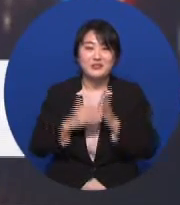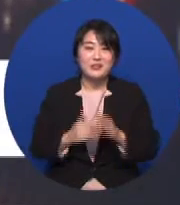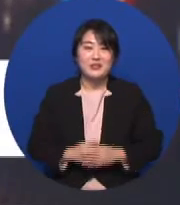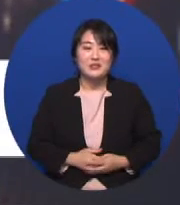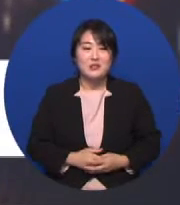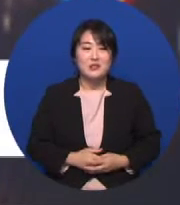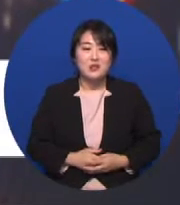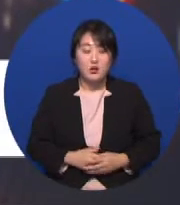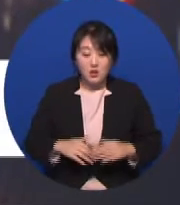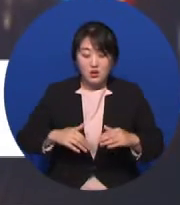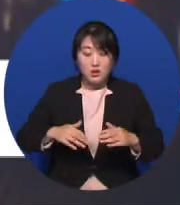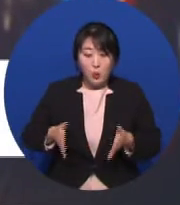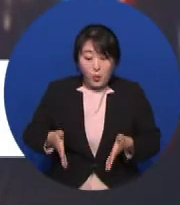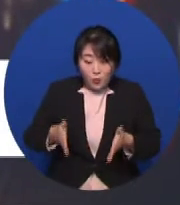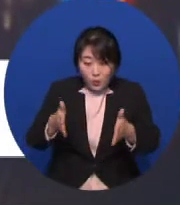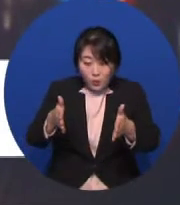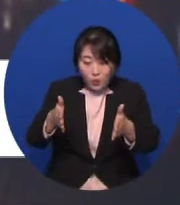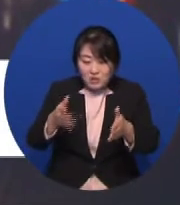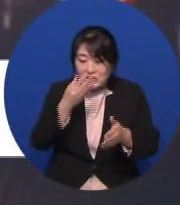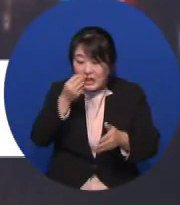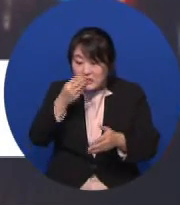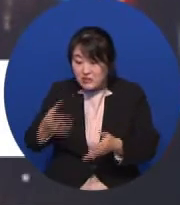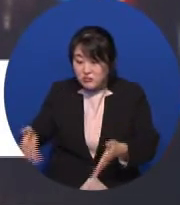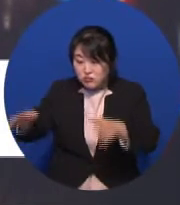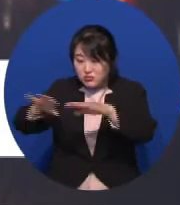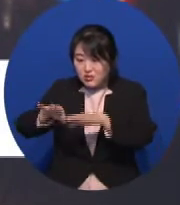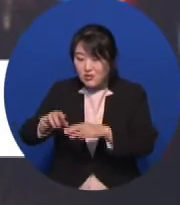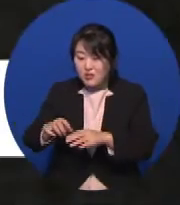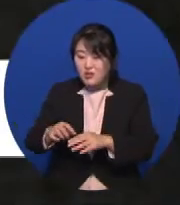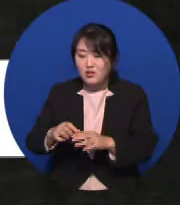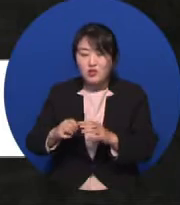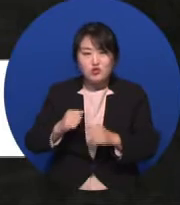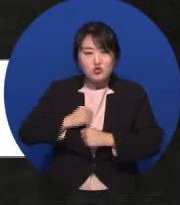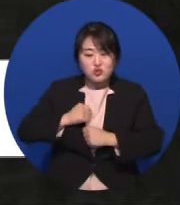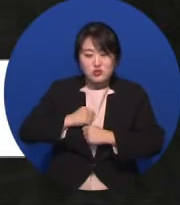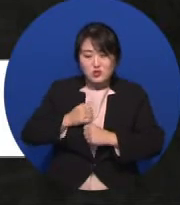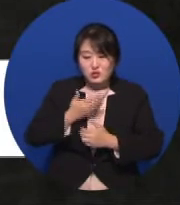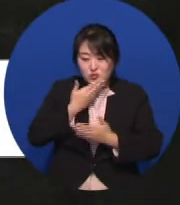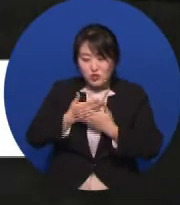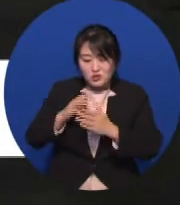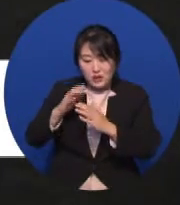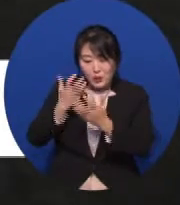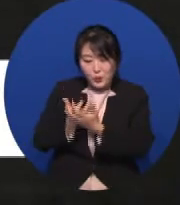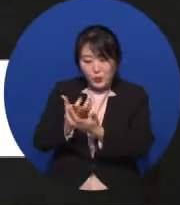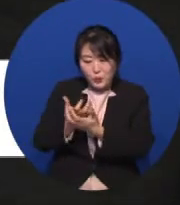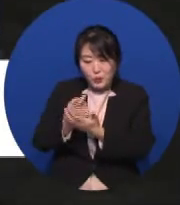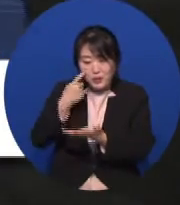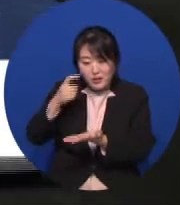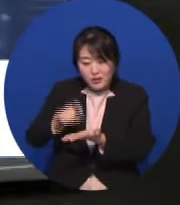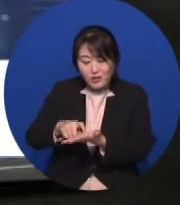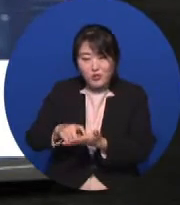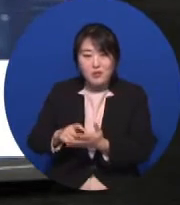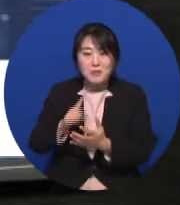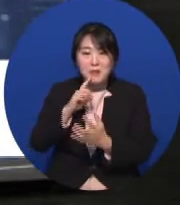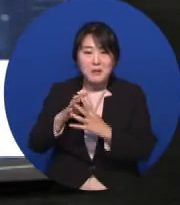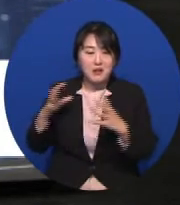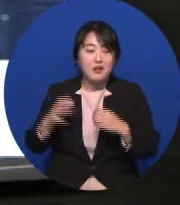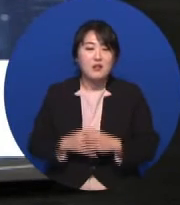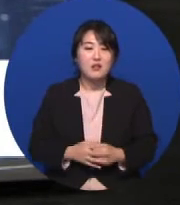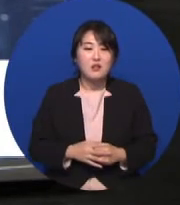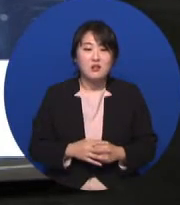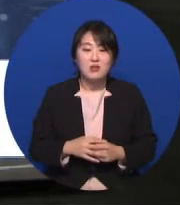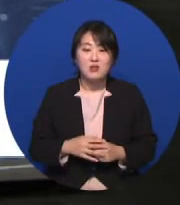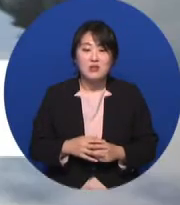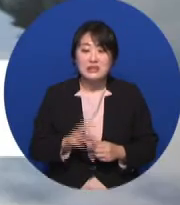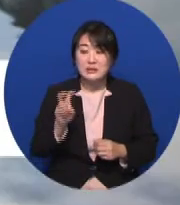도로변 쓰레기 더미에서 군 내부 자료로 보이는 책들이 방치된 채 발견돼 논란이 일었습니다 지난달 20일